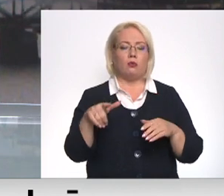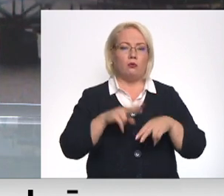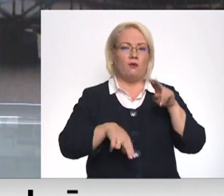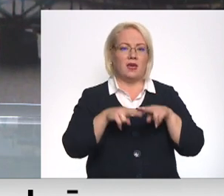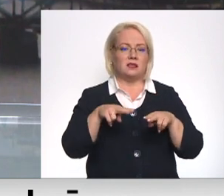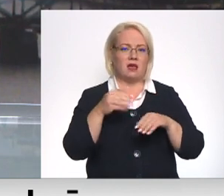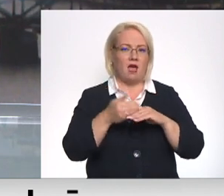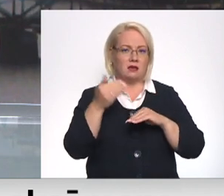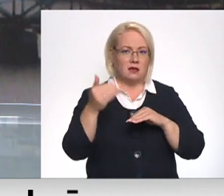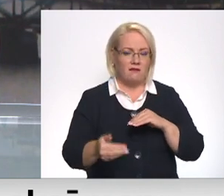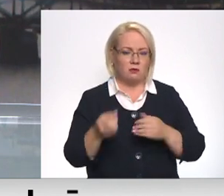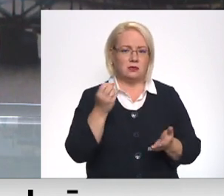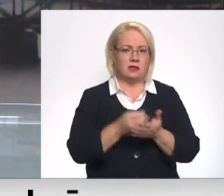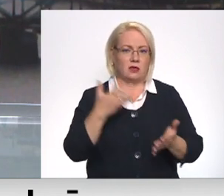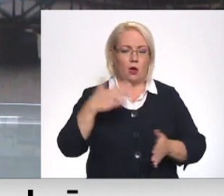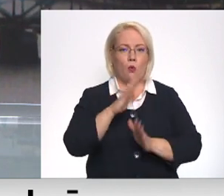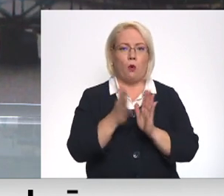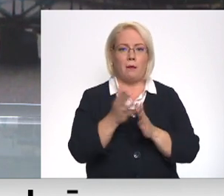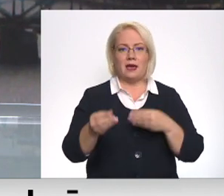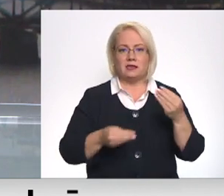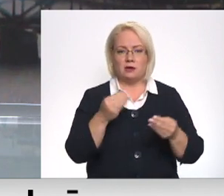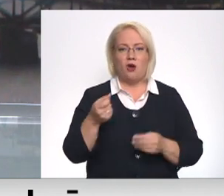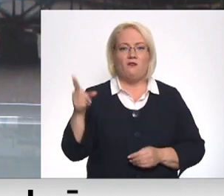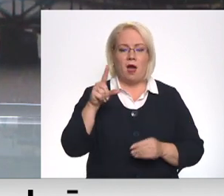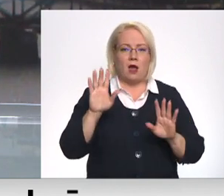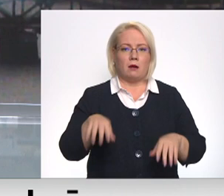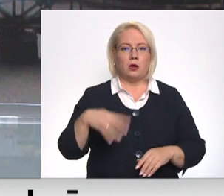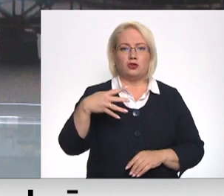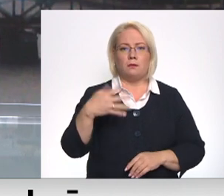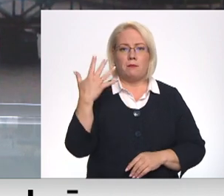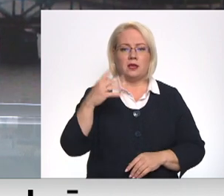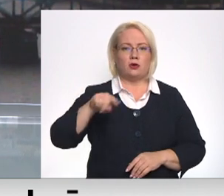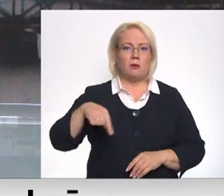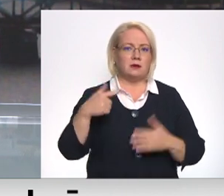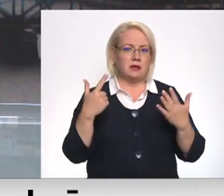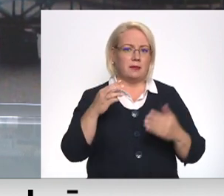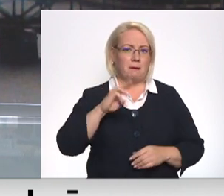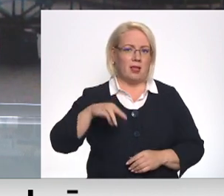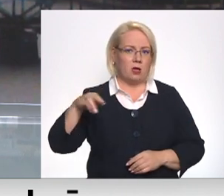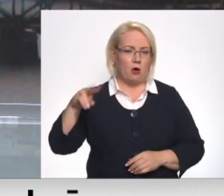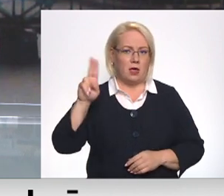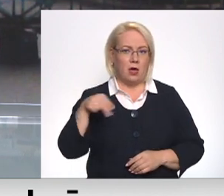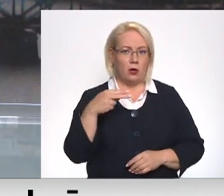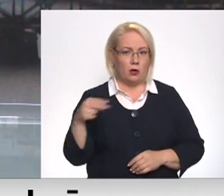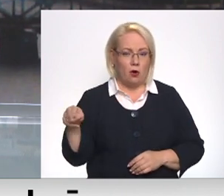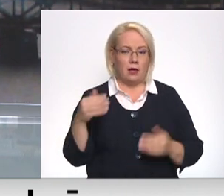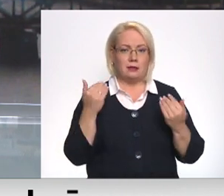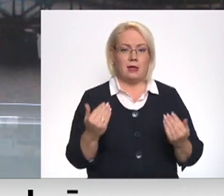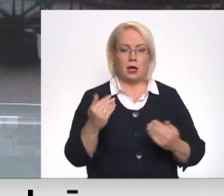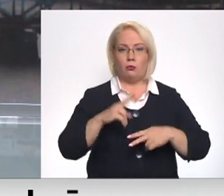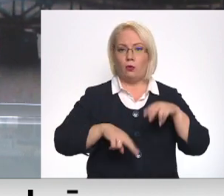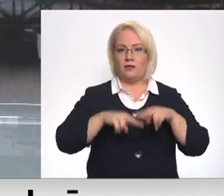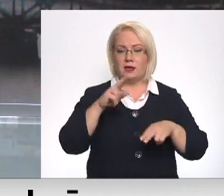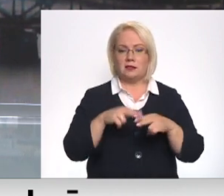un sadārdzinājās, kopējām izmaksām pārsniedzot 45,7 miljonus eiro. Tagad